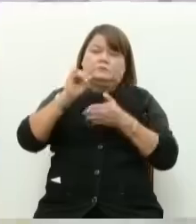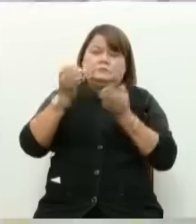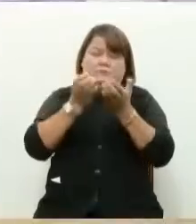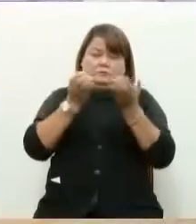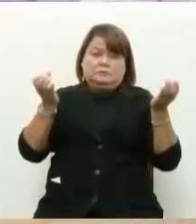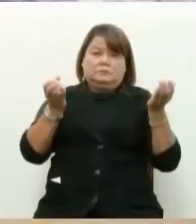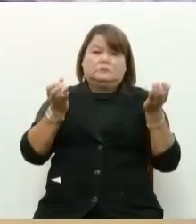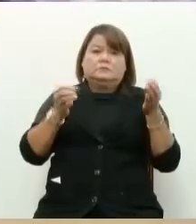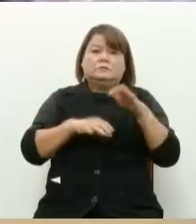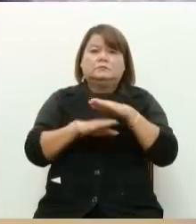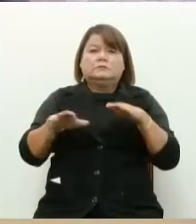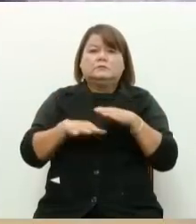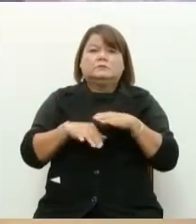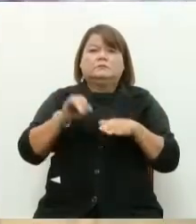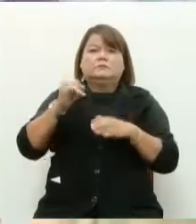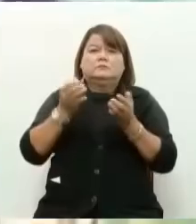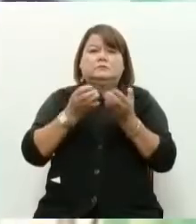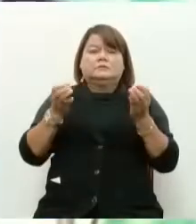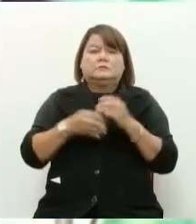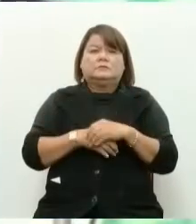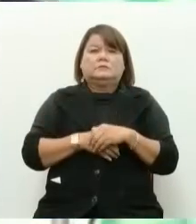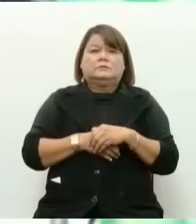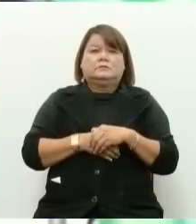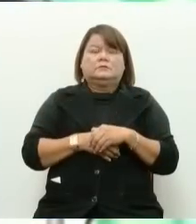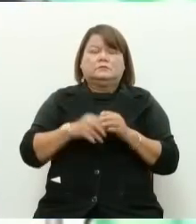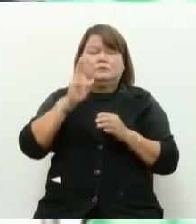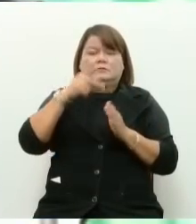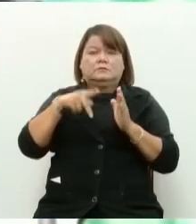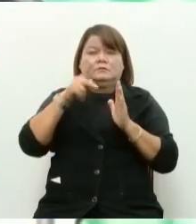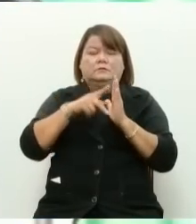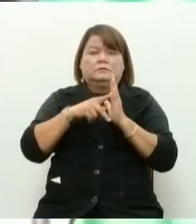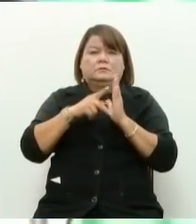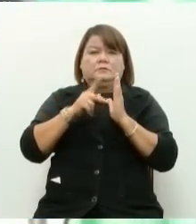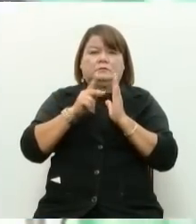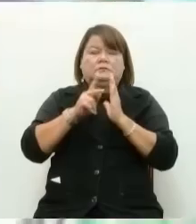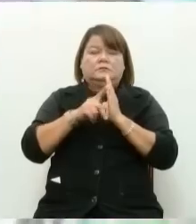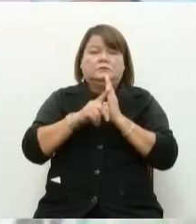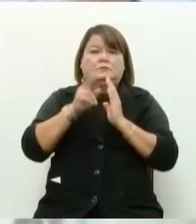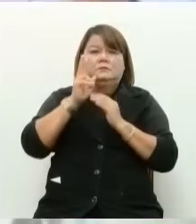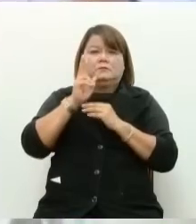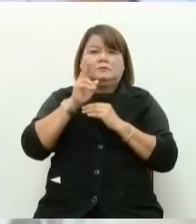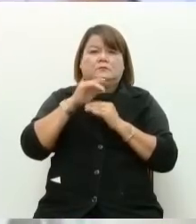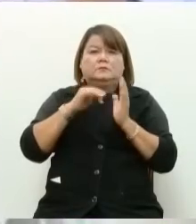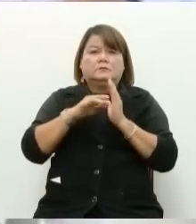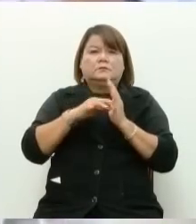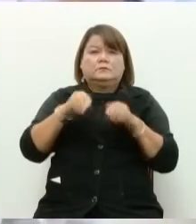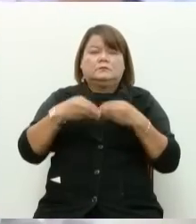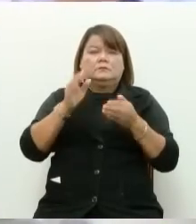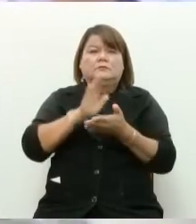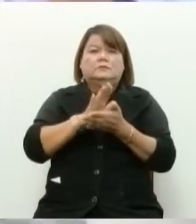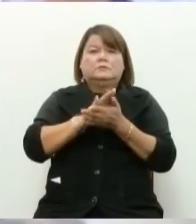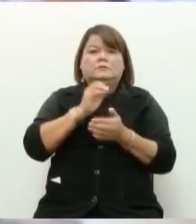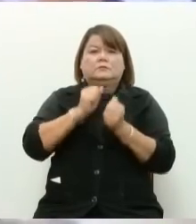ฐานทางจริยธรรมทั้งเขตพื้นที่การศึกษาก็ได้เล่นโรงเรียนทุกโรงเรีย